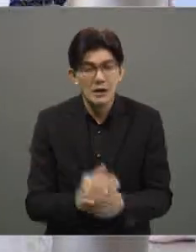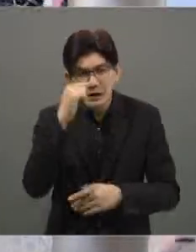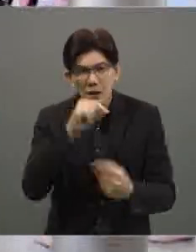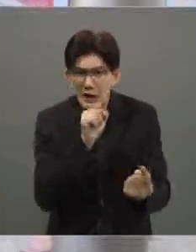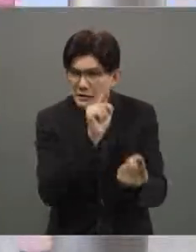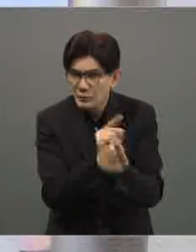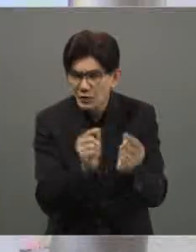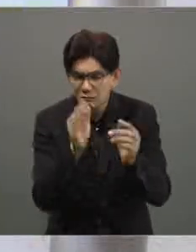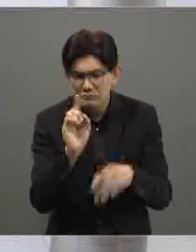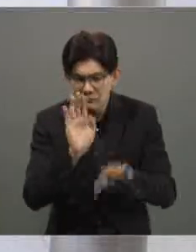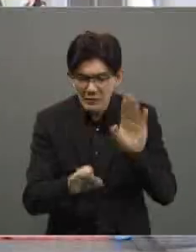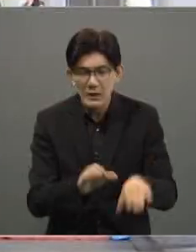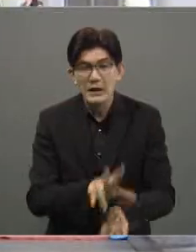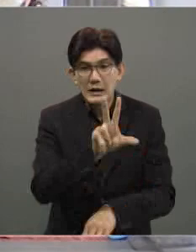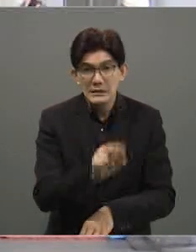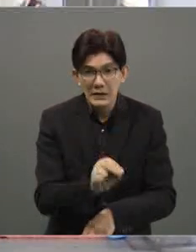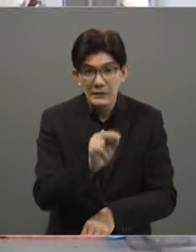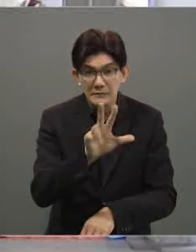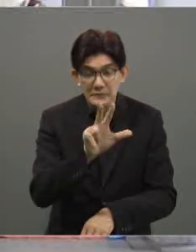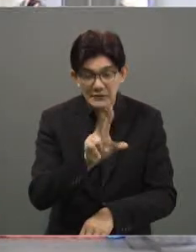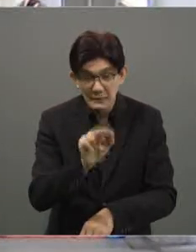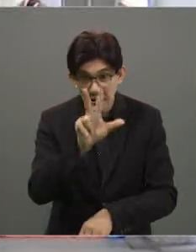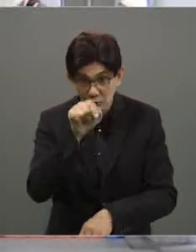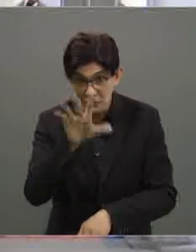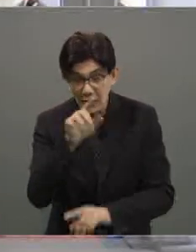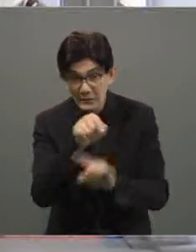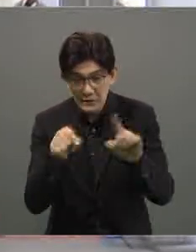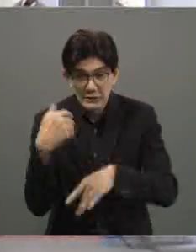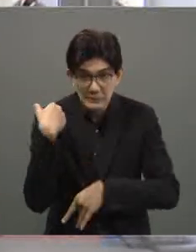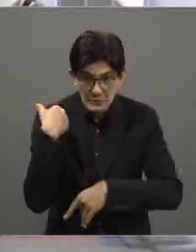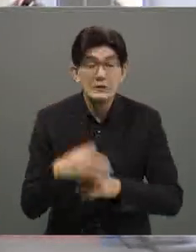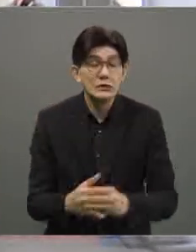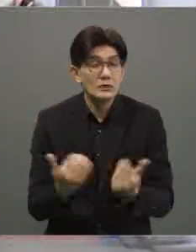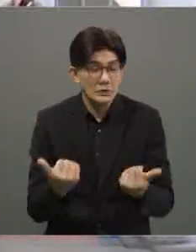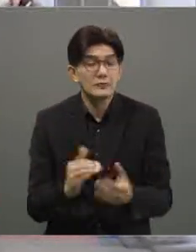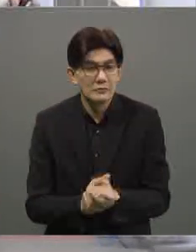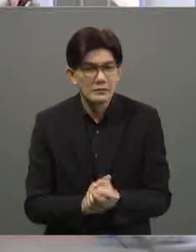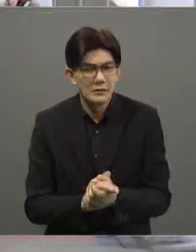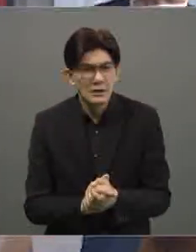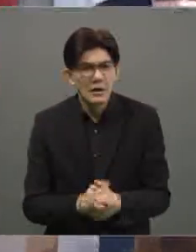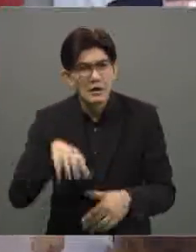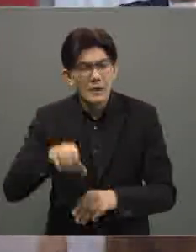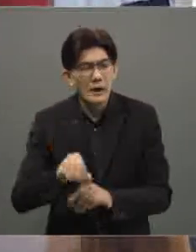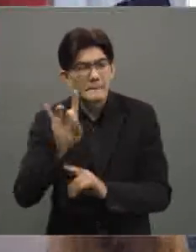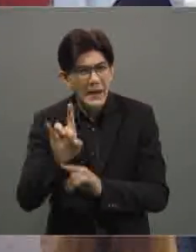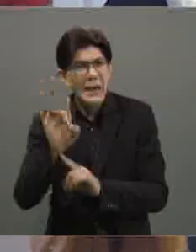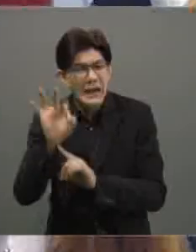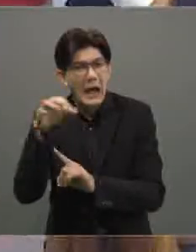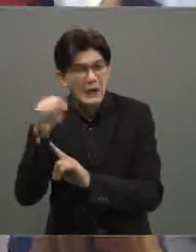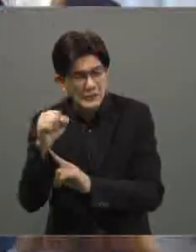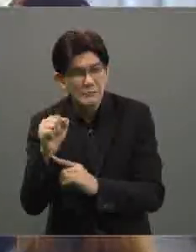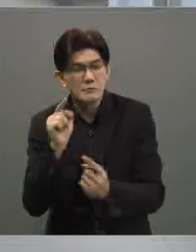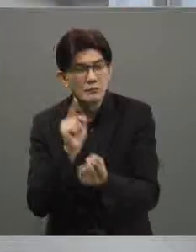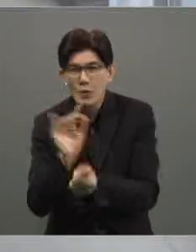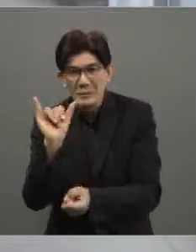เจออยู่ประมาณ3.5%นะครับในในเขตสุขภาพที่ยังไม่พบเจจุ 1ก็จะเป็นเขตสุขภาพที่ 8ที่ 9แล้วก็ที่ 10